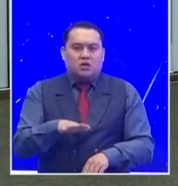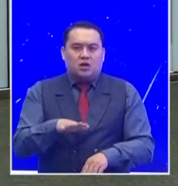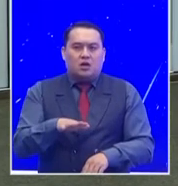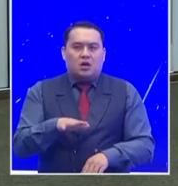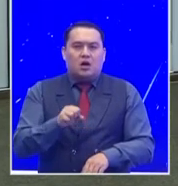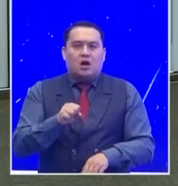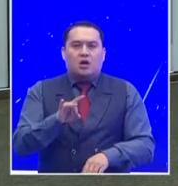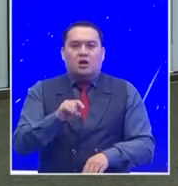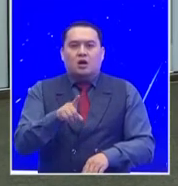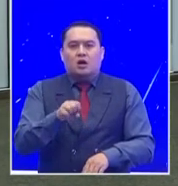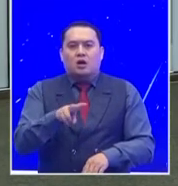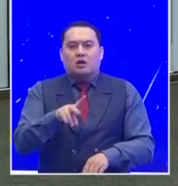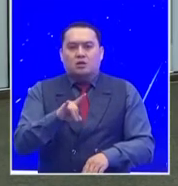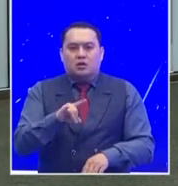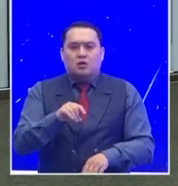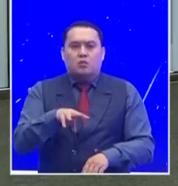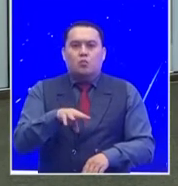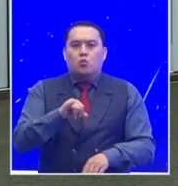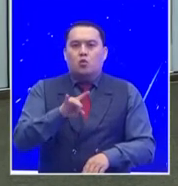перевалы Архарлы, Мукры,